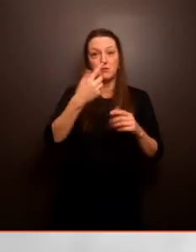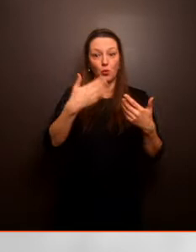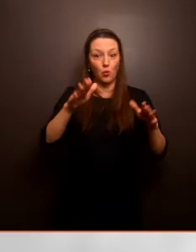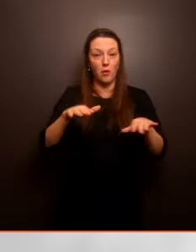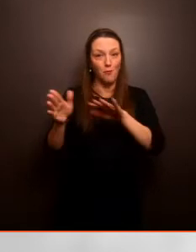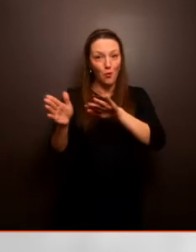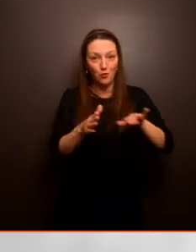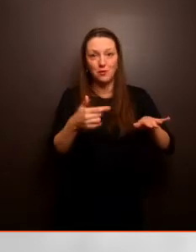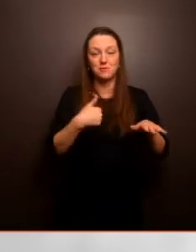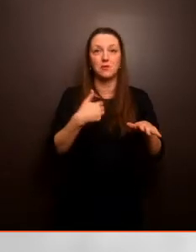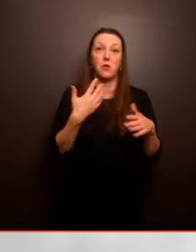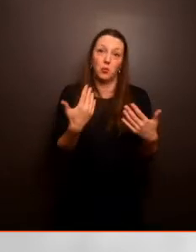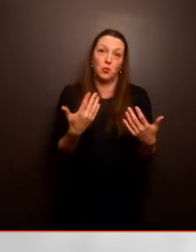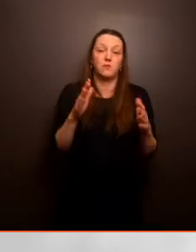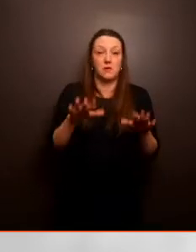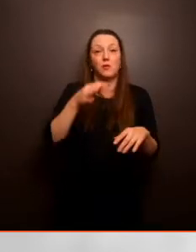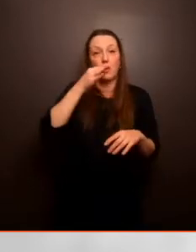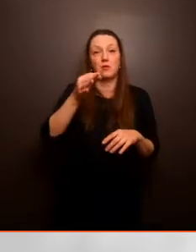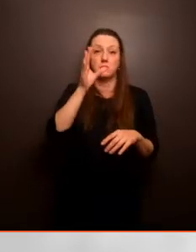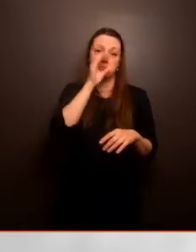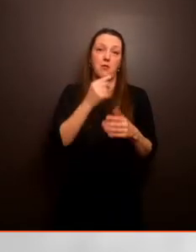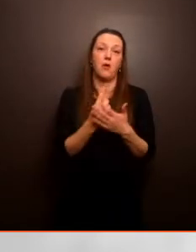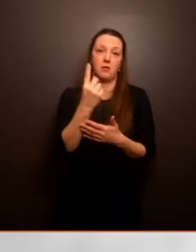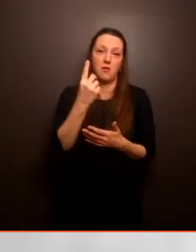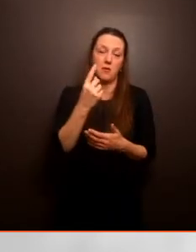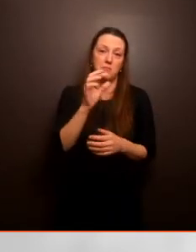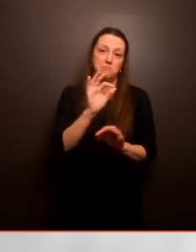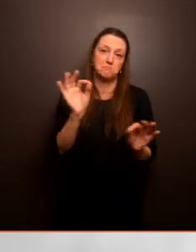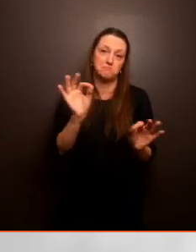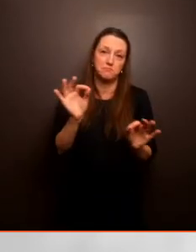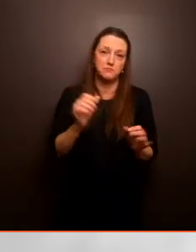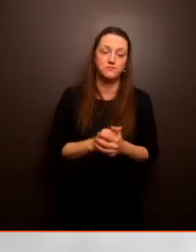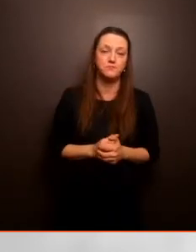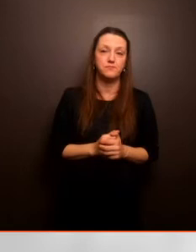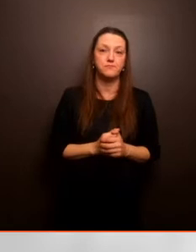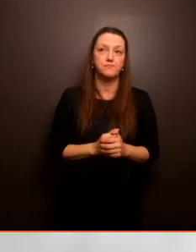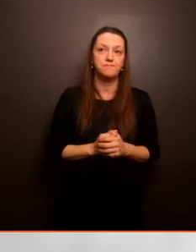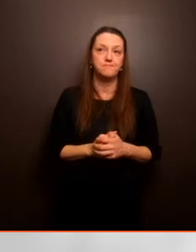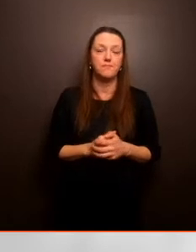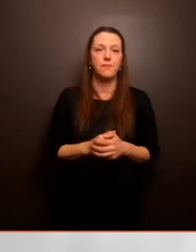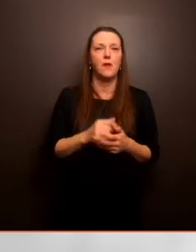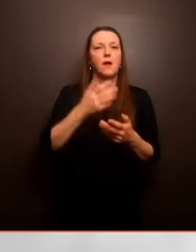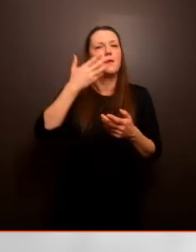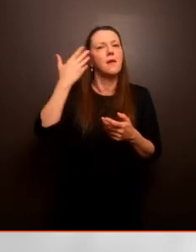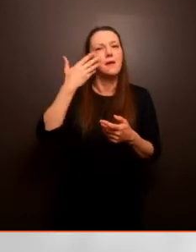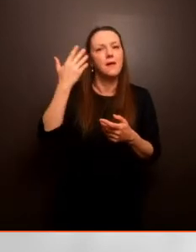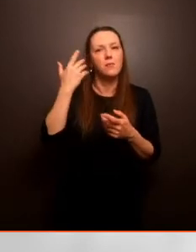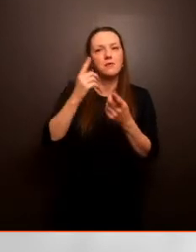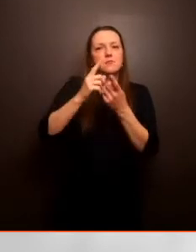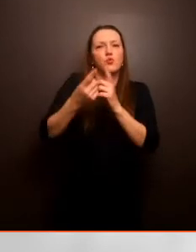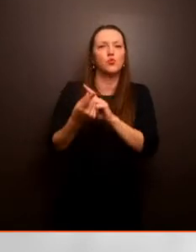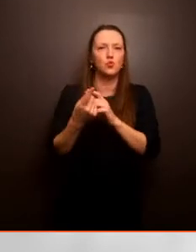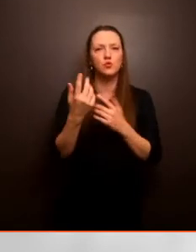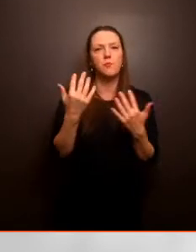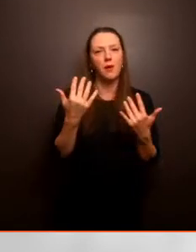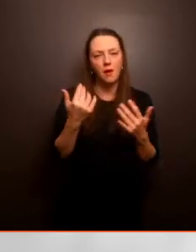julgen öelda, et tuleb juba päris hästi välja. Ja kergemaks läks ehk siis,